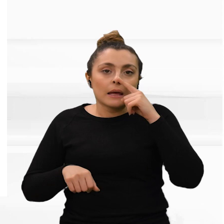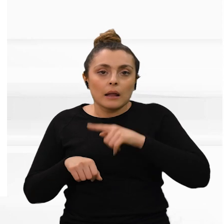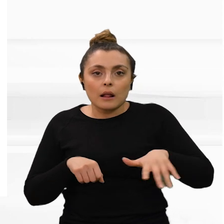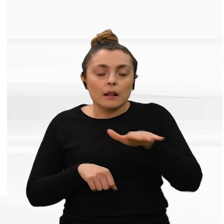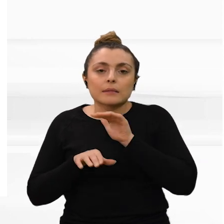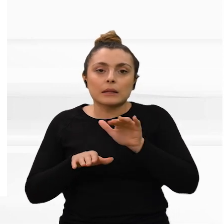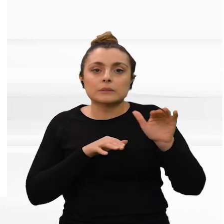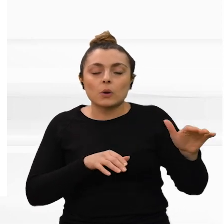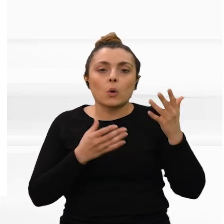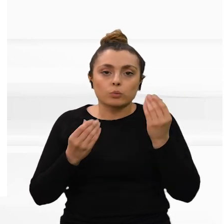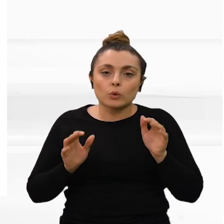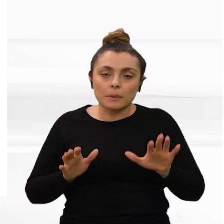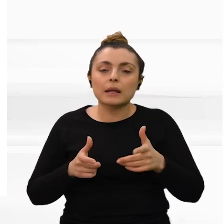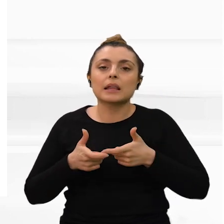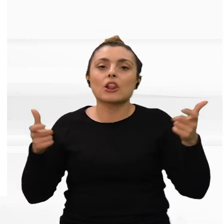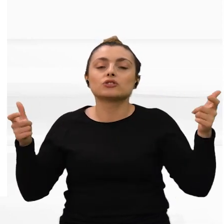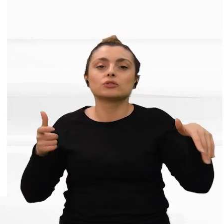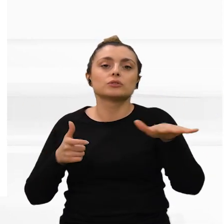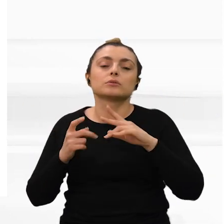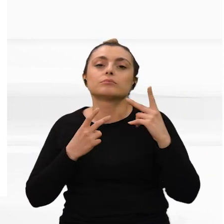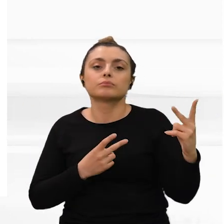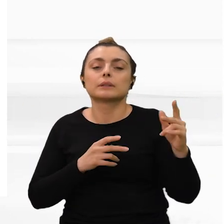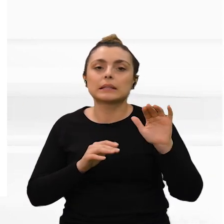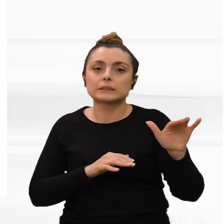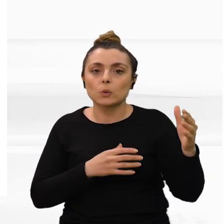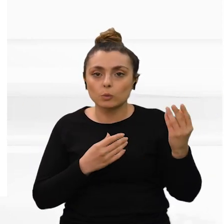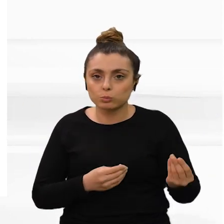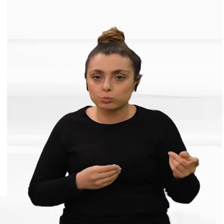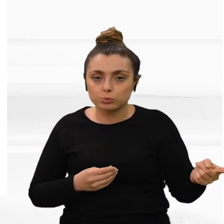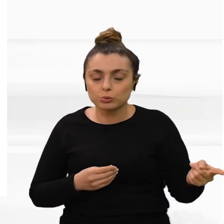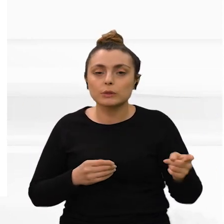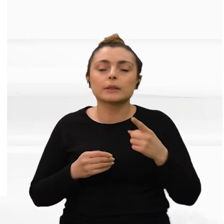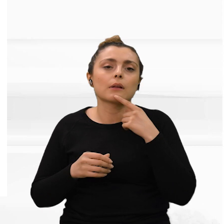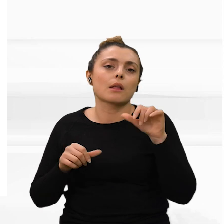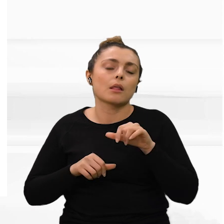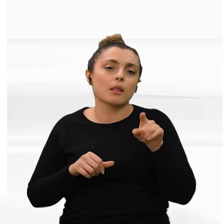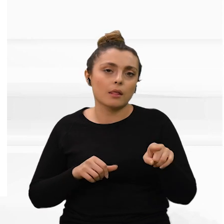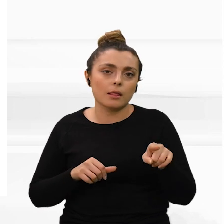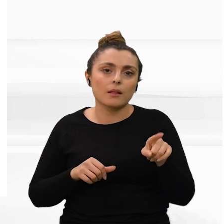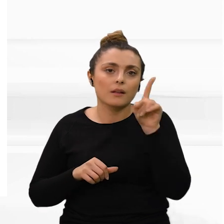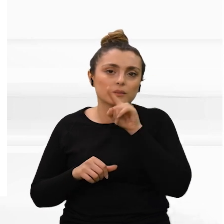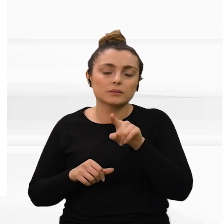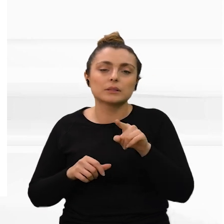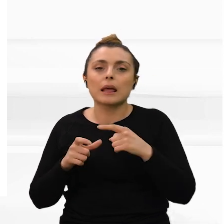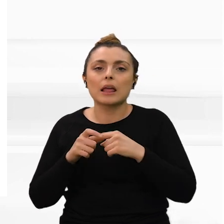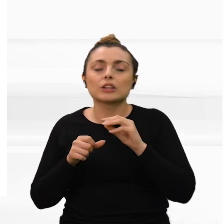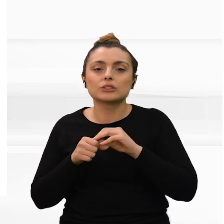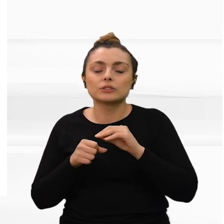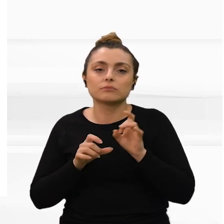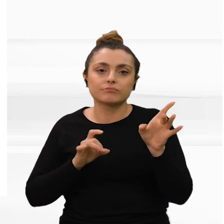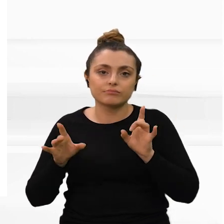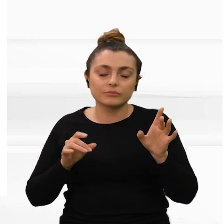görüşüne inananlar destekleyenler olmuş ama geniş kitleler tarafından desteklenmiştir diyemeyiz arkadaşlar Dolayısıyla e